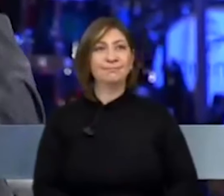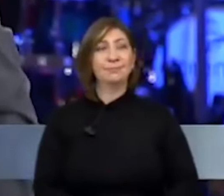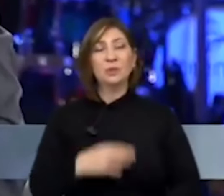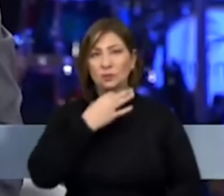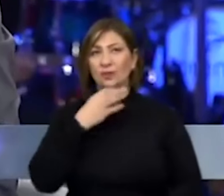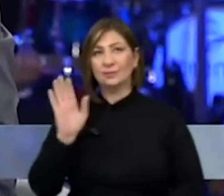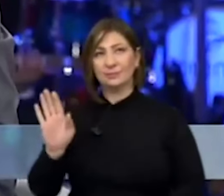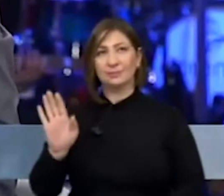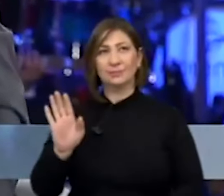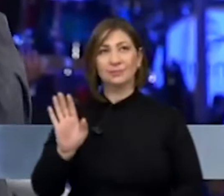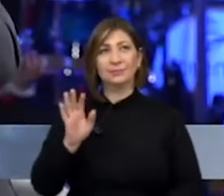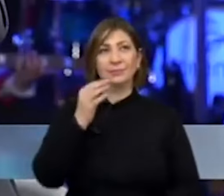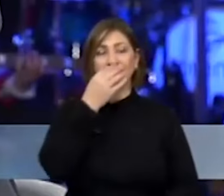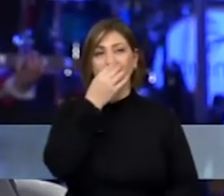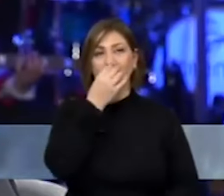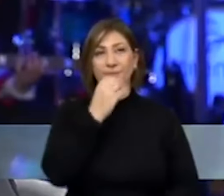Bekliyorum. Lütfen ayrılma.